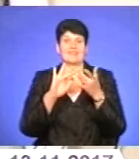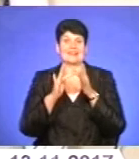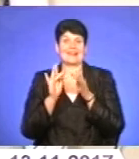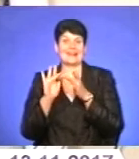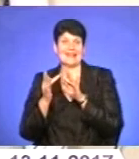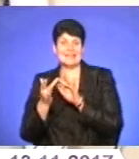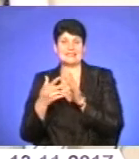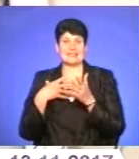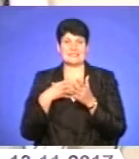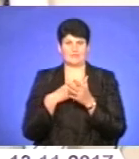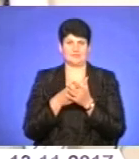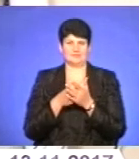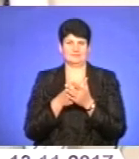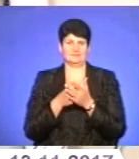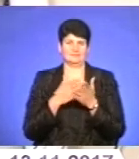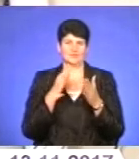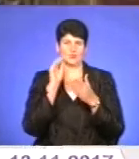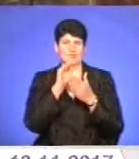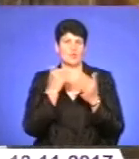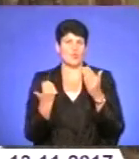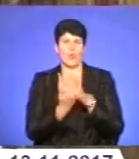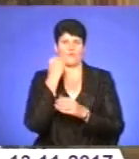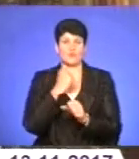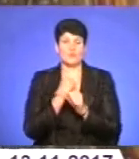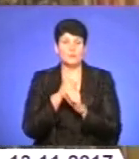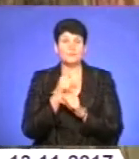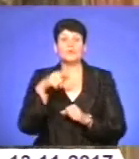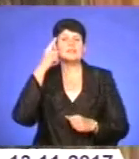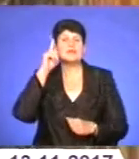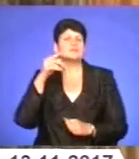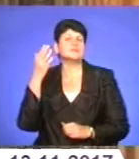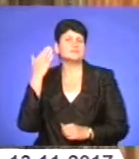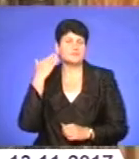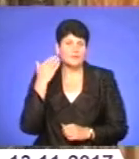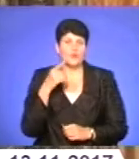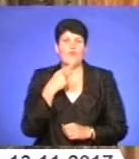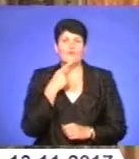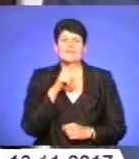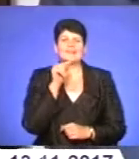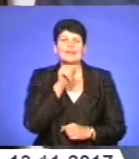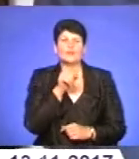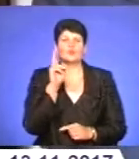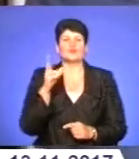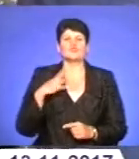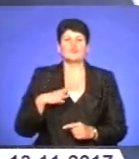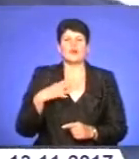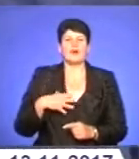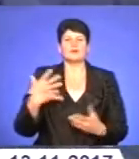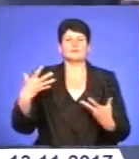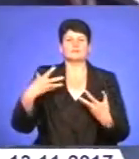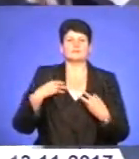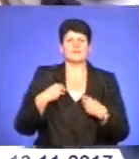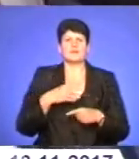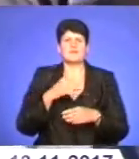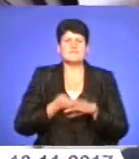на своїй сторінці якусь нову роботу. Люди, які знають Олега Шупляка, кажуть, він не той митець, який чекатиме натхнення. Він важко